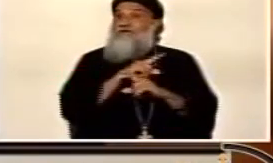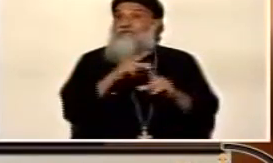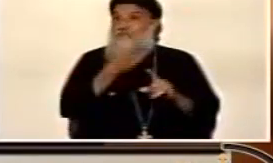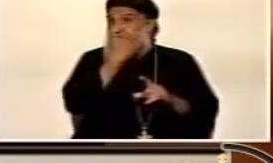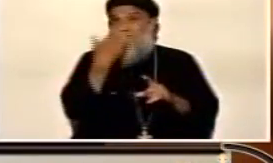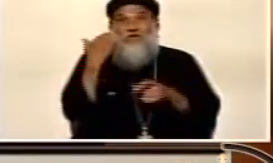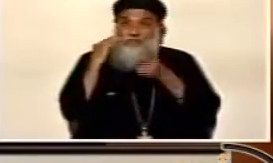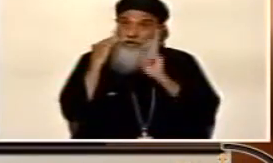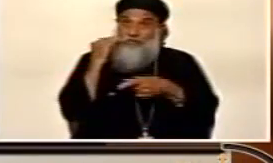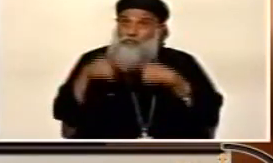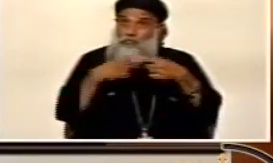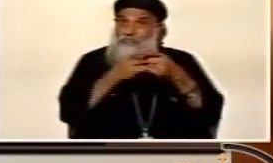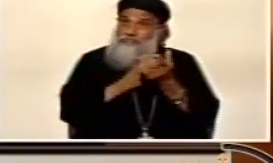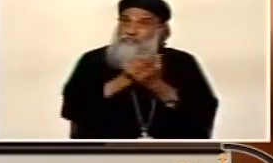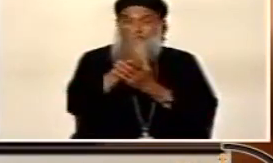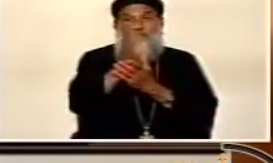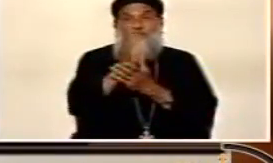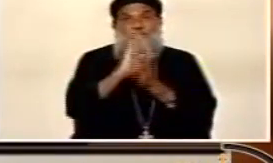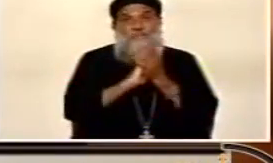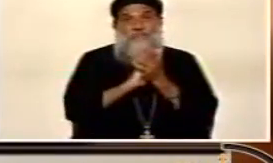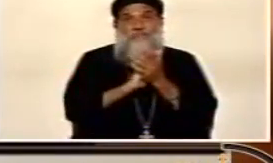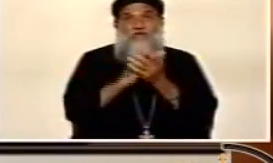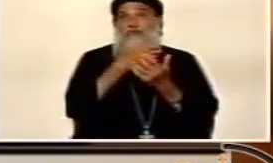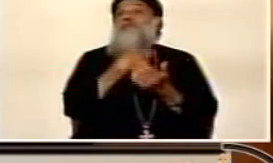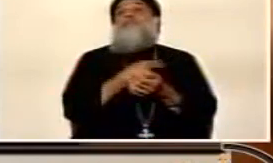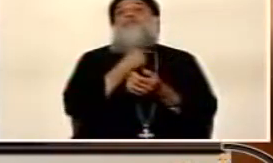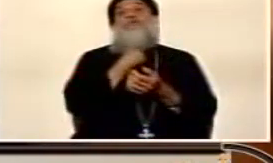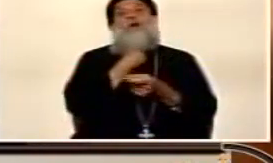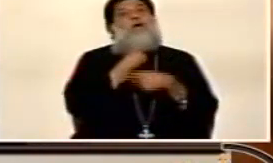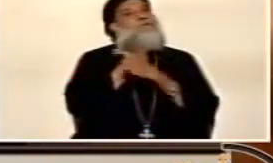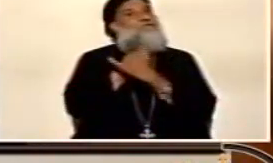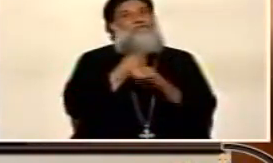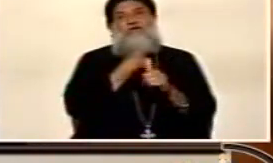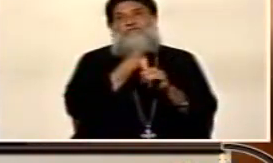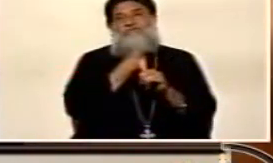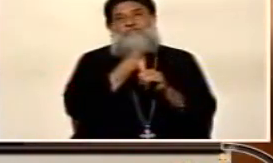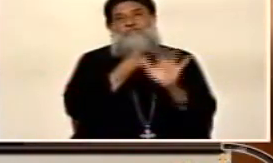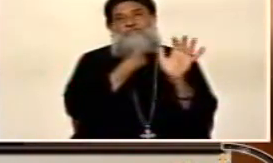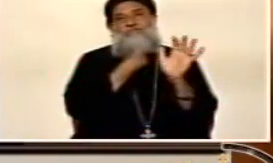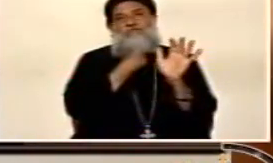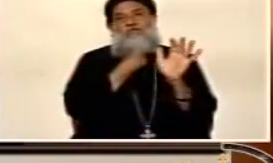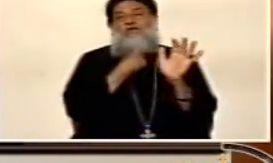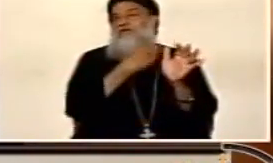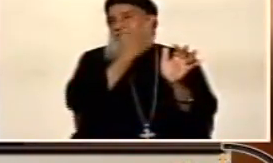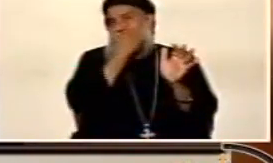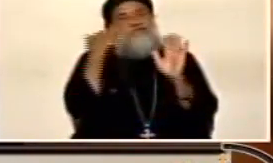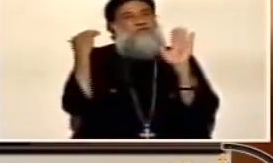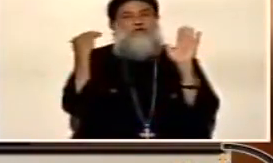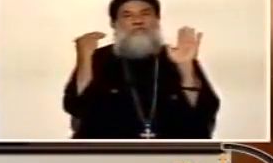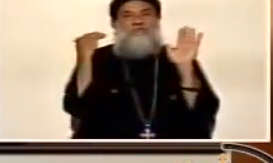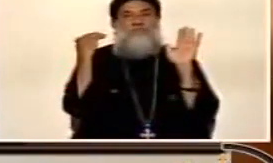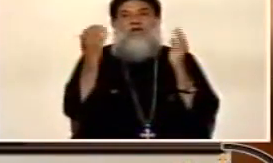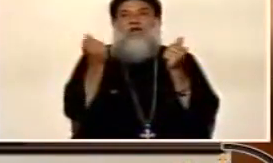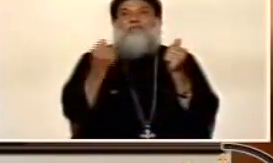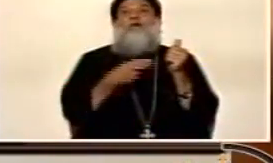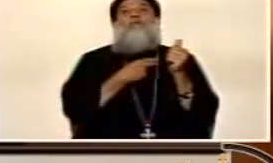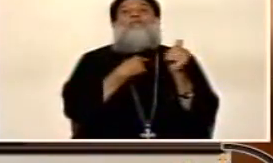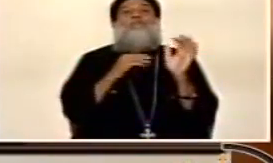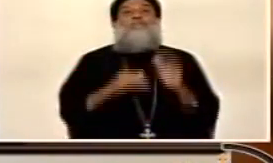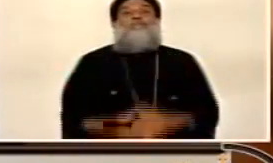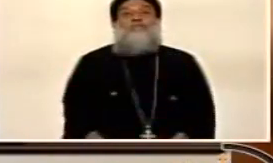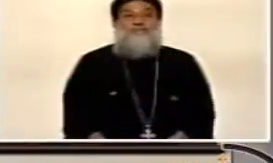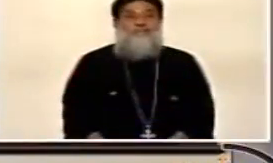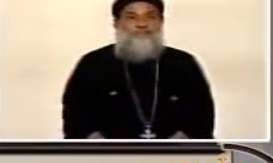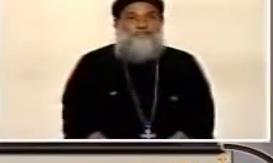الأعياد السيدية الصغرى تكسر الصوم الانقطاعي بس، لكن يبقى صوما الأربعاء والجمعة،